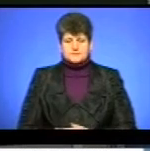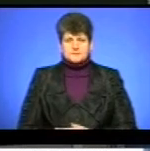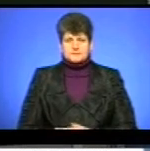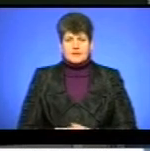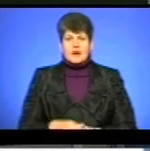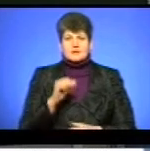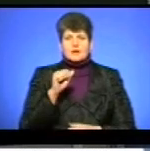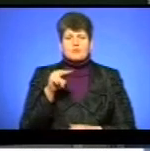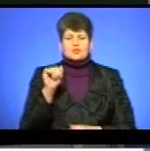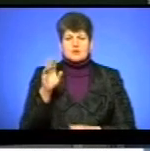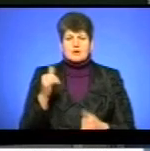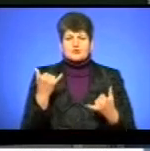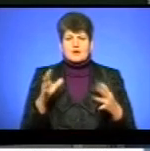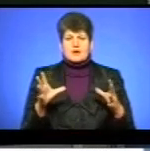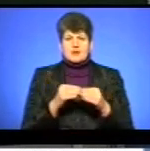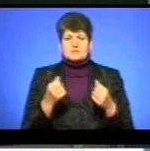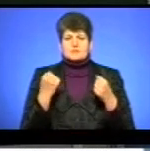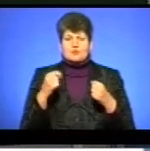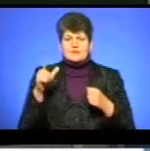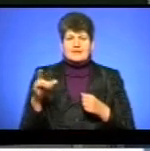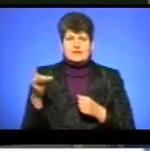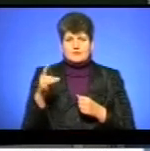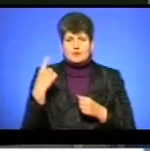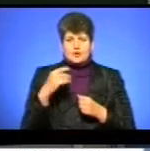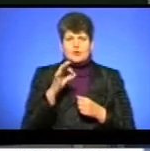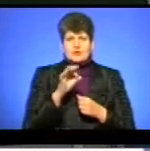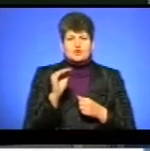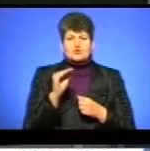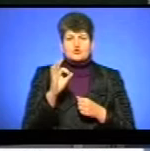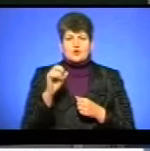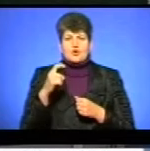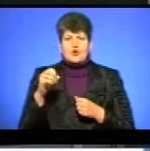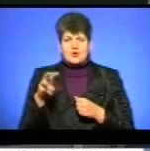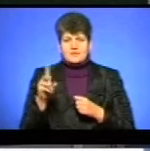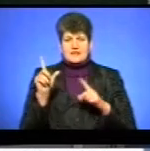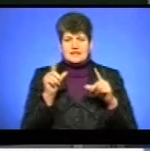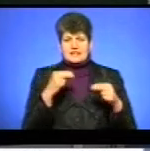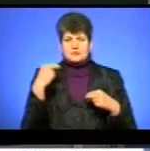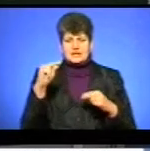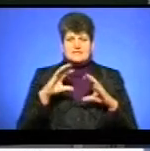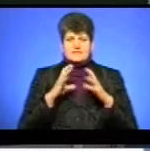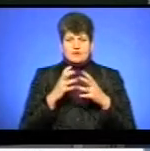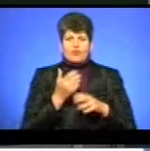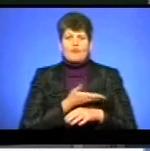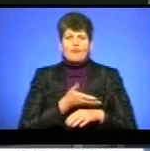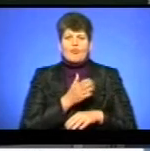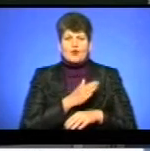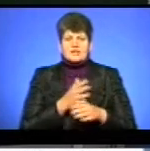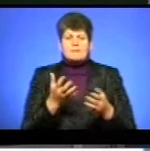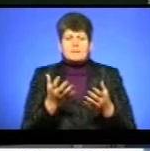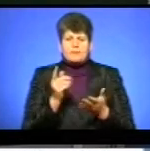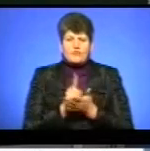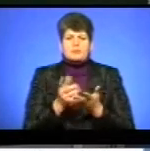Андрій Пушкар сьогодні разом із спортсменом з Рівненщини Олегом Жохом їхав на чемпіонат світу до Польщі, де мав взяти